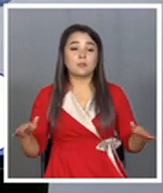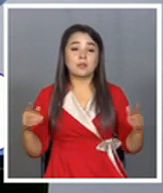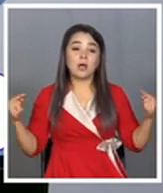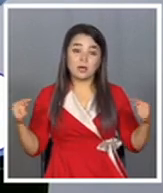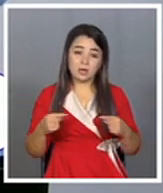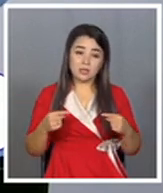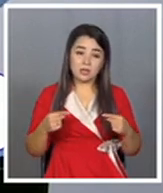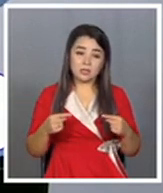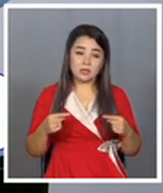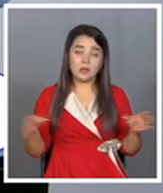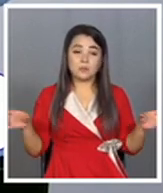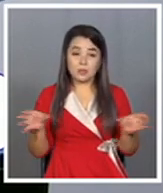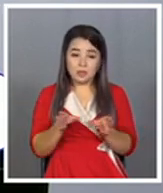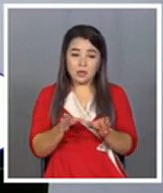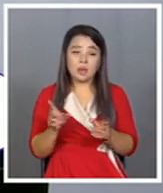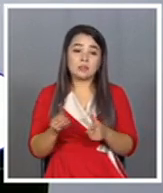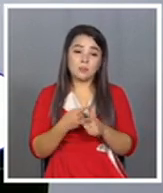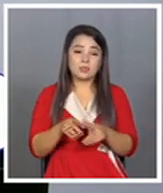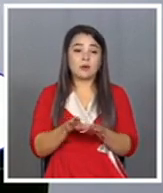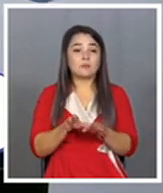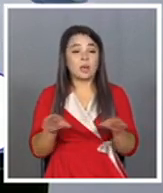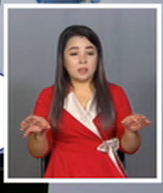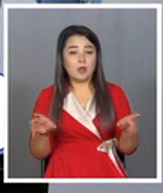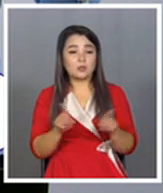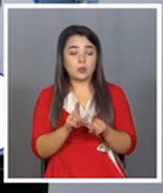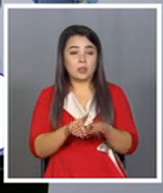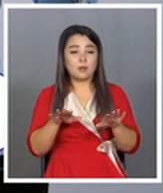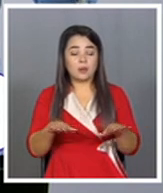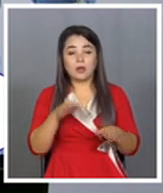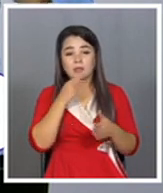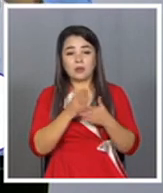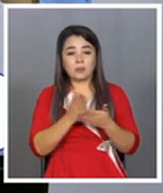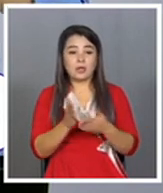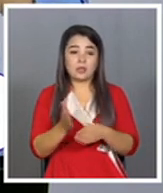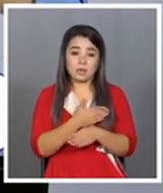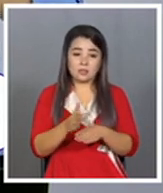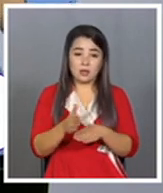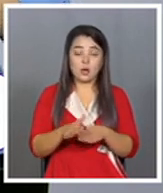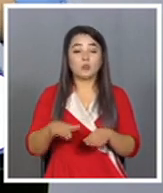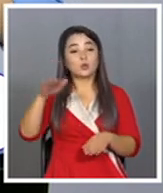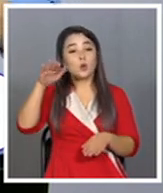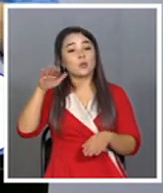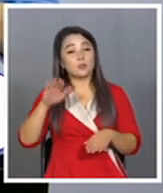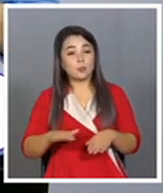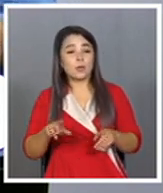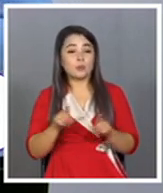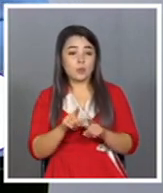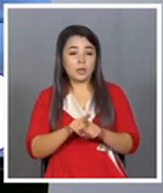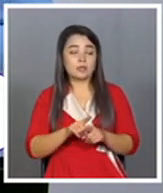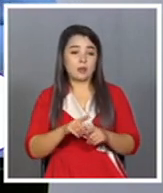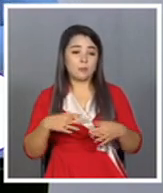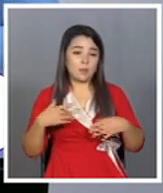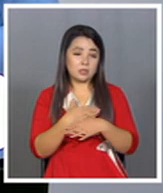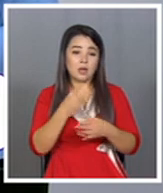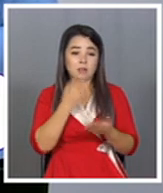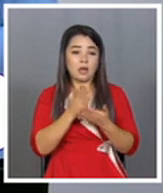қарай жылжып, немесе бір-бірінен алыстап, және жоғары, төмен бағытта да қозғалуы